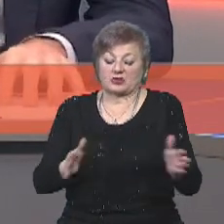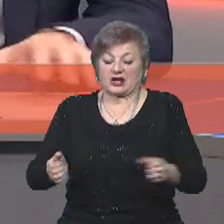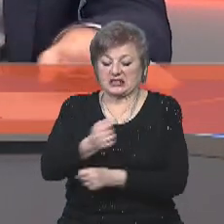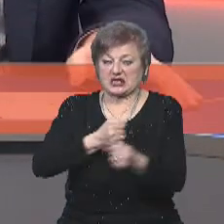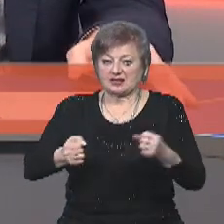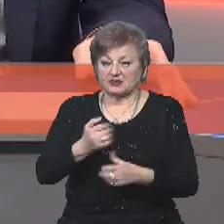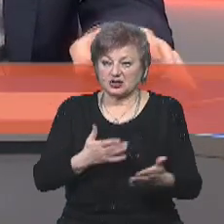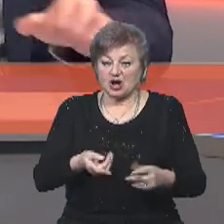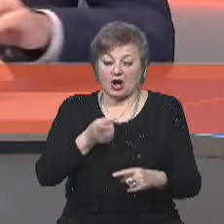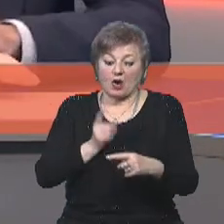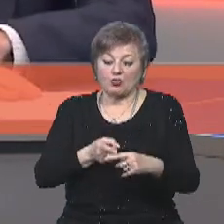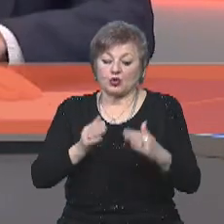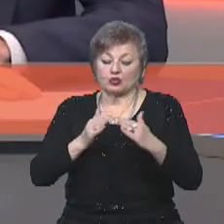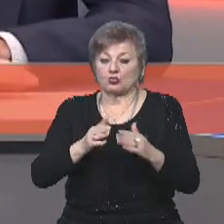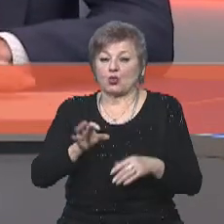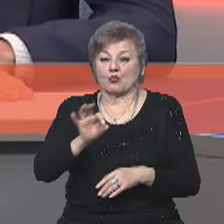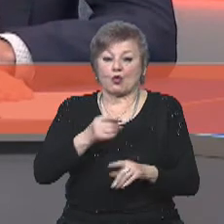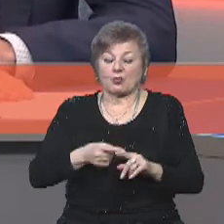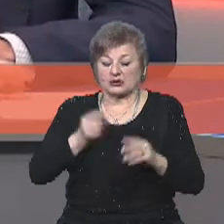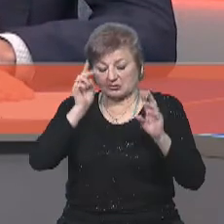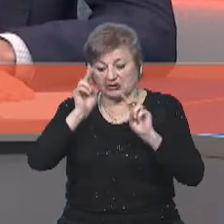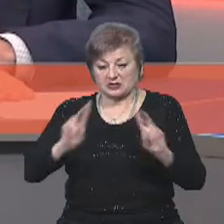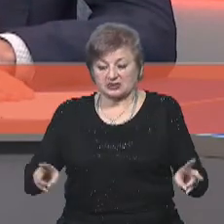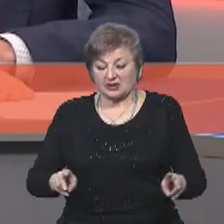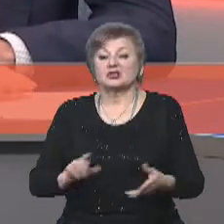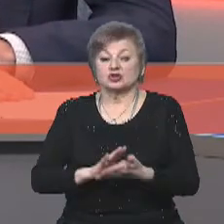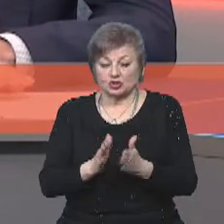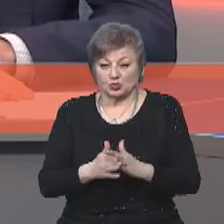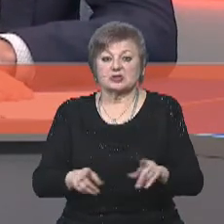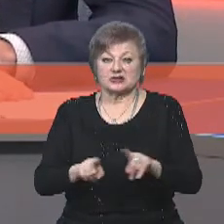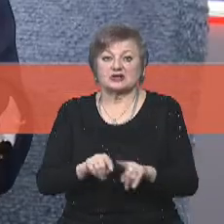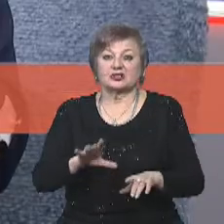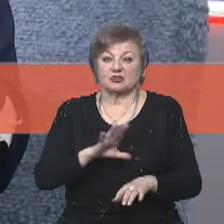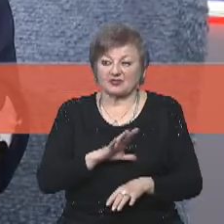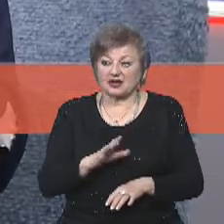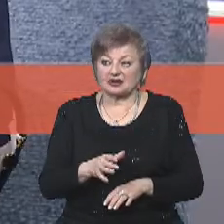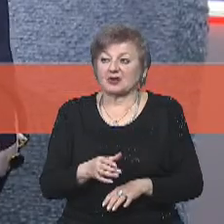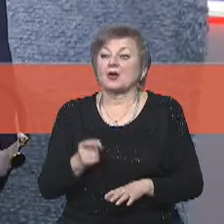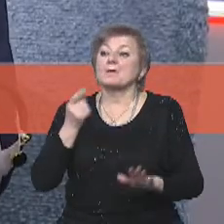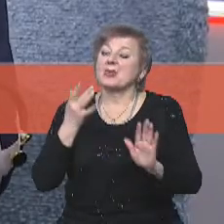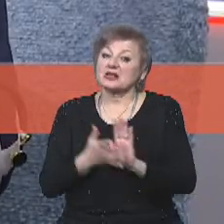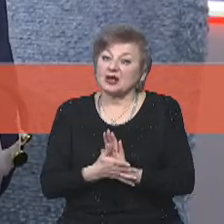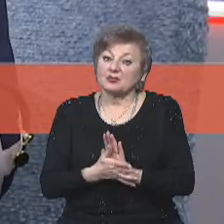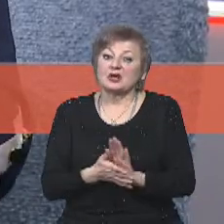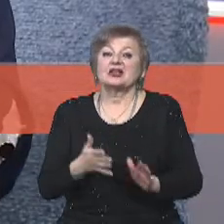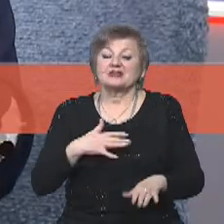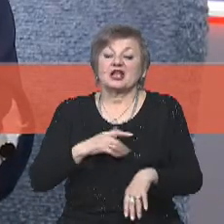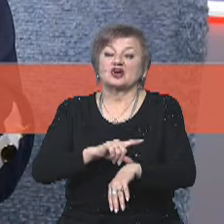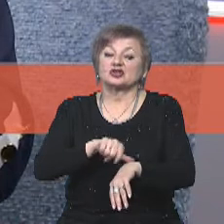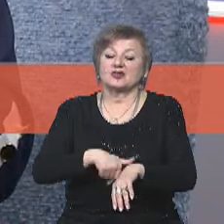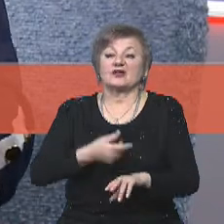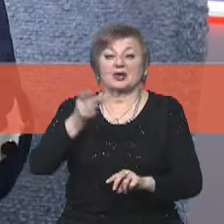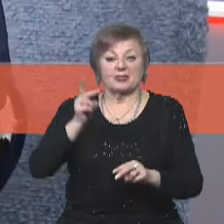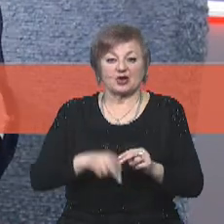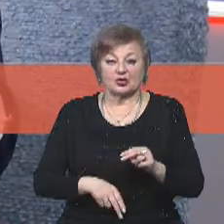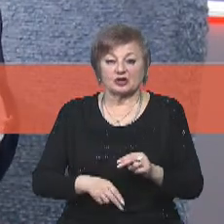задвижек, а полдома об этом просто не знает. И такие ситуации бывают. Ну. Зрозуміло. На цьому час наш в ефірі